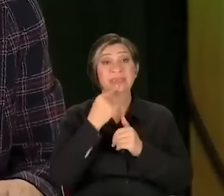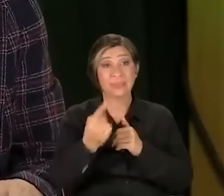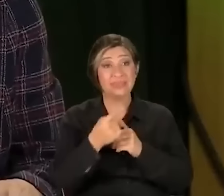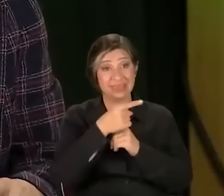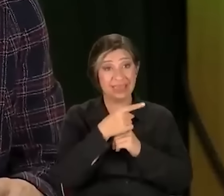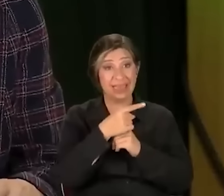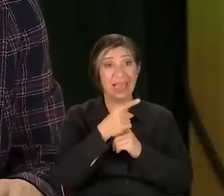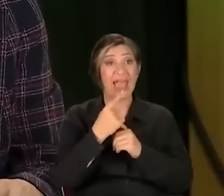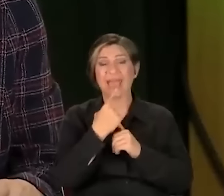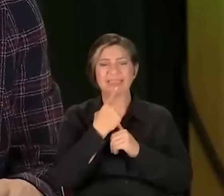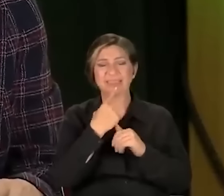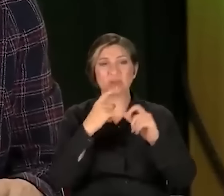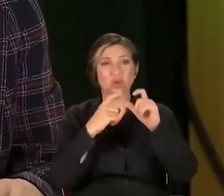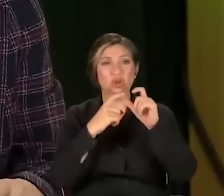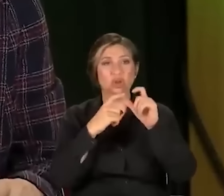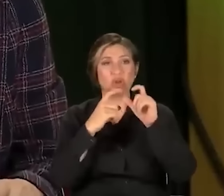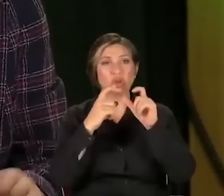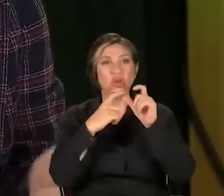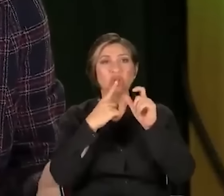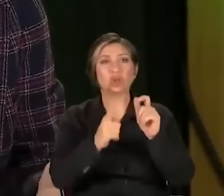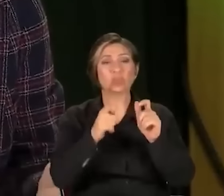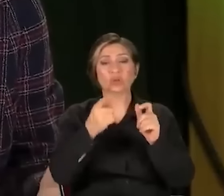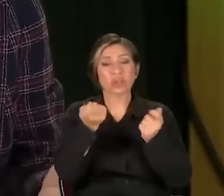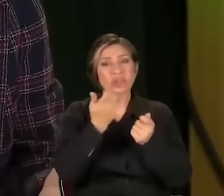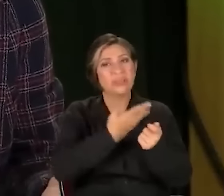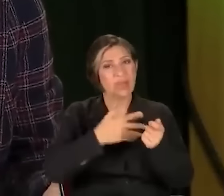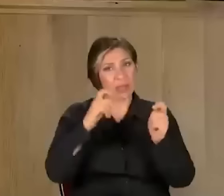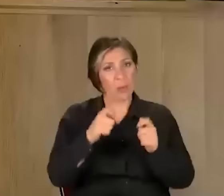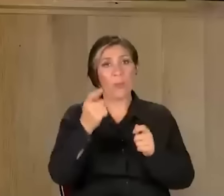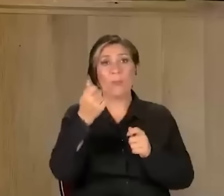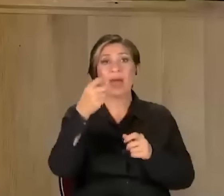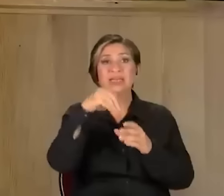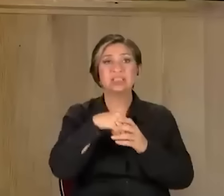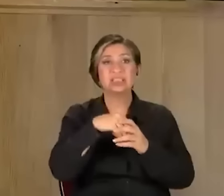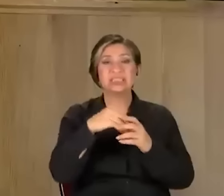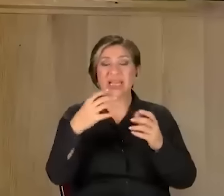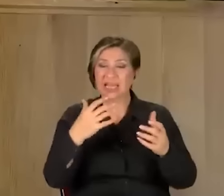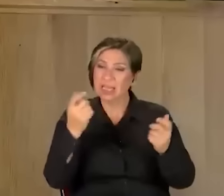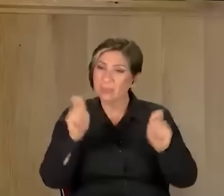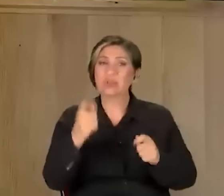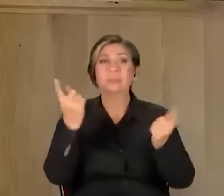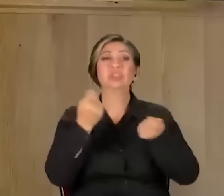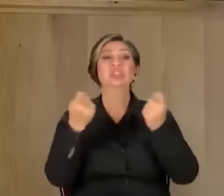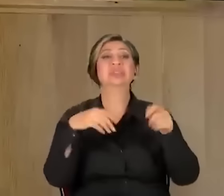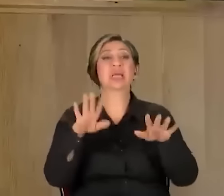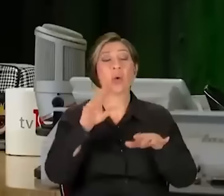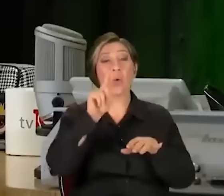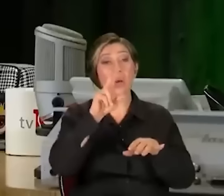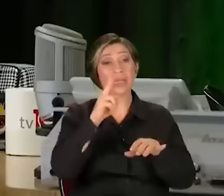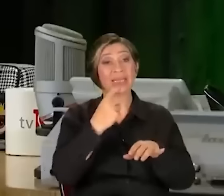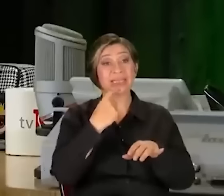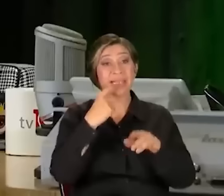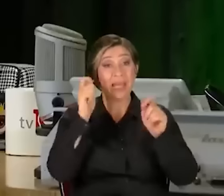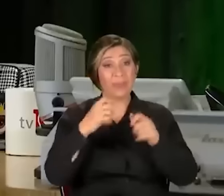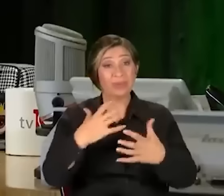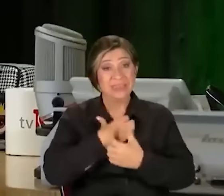ki Ekşi Sözlük soru cevaplarında, bu işi severek yapıyorum. Para için çekilecek bir iş değil. 12 yıldır